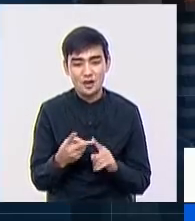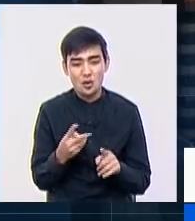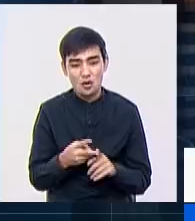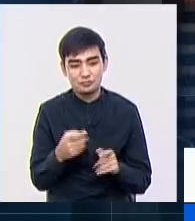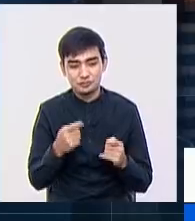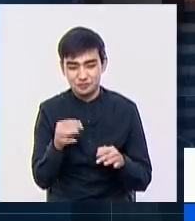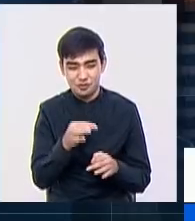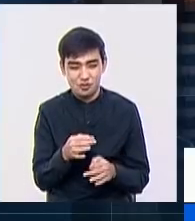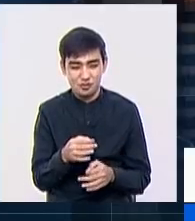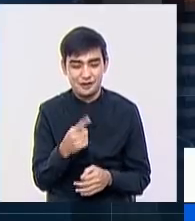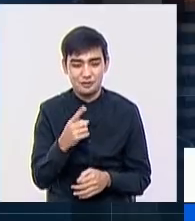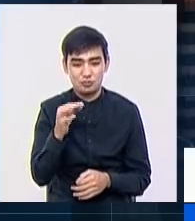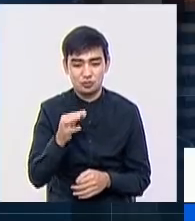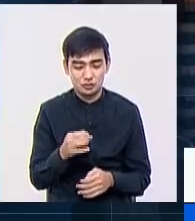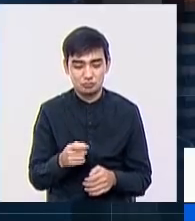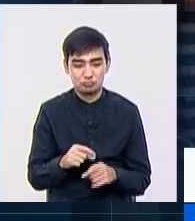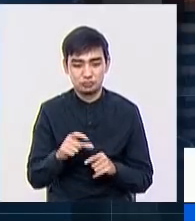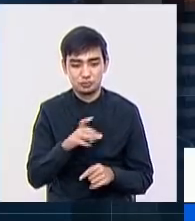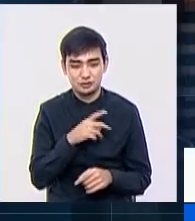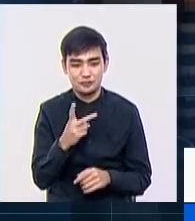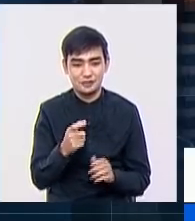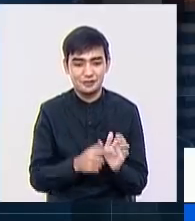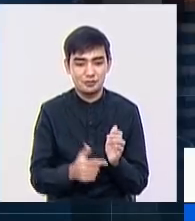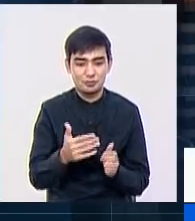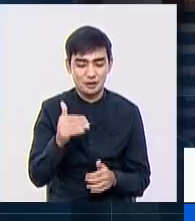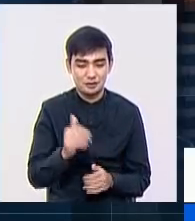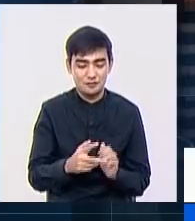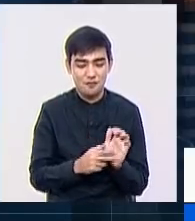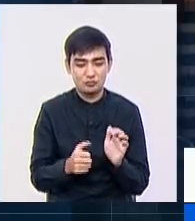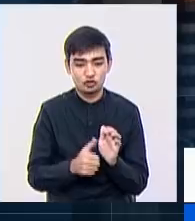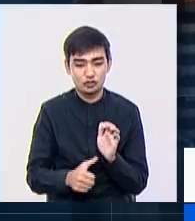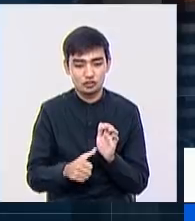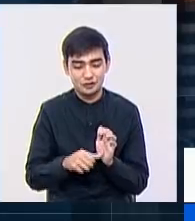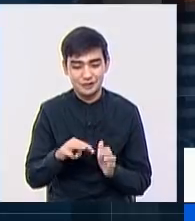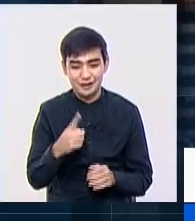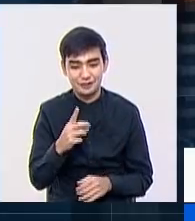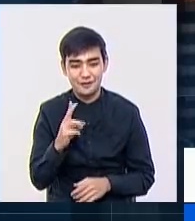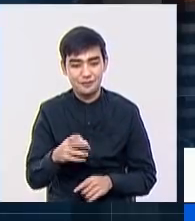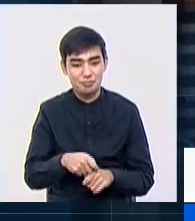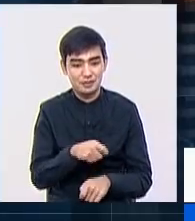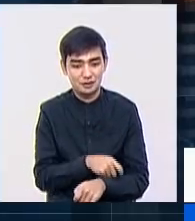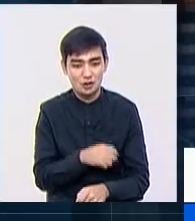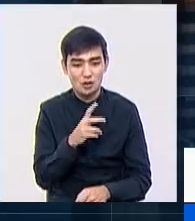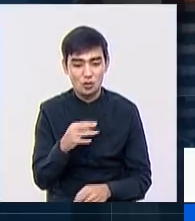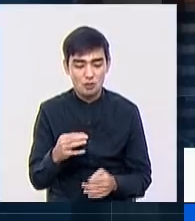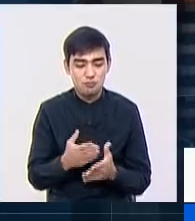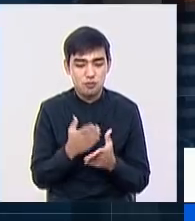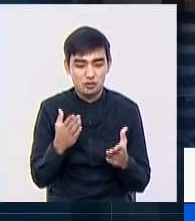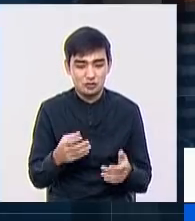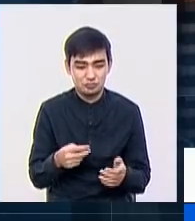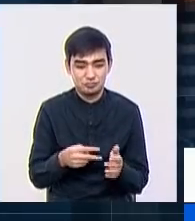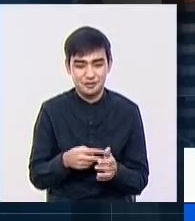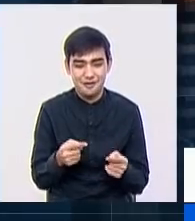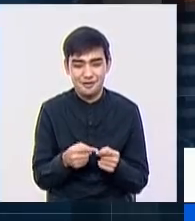недвижимость подорожала на 1% и продавалась по 275 с лишним тысяч тенге за квадратный метр. Но более всего растут цены на